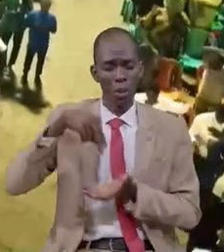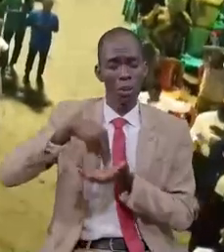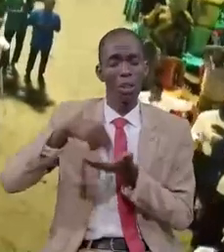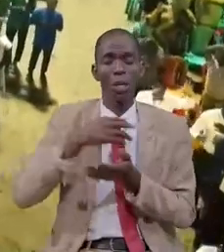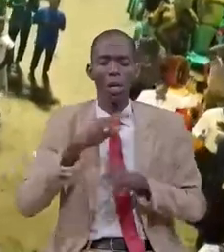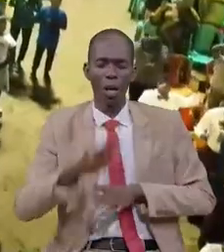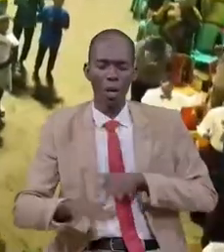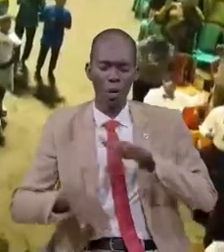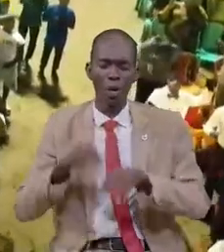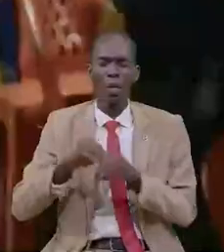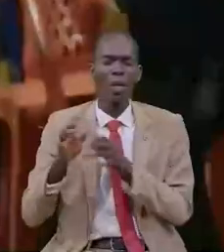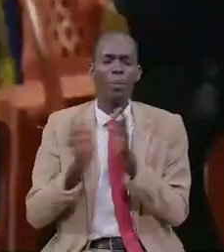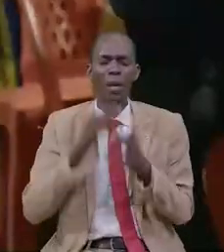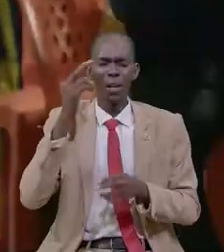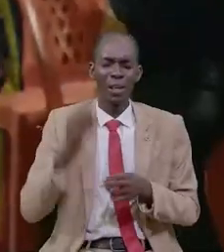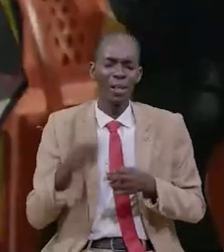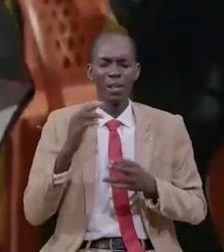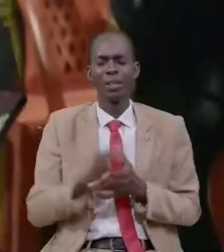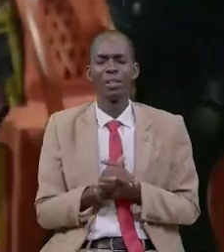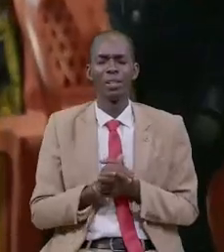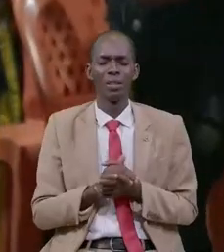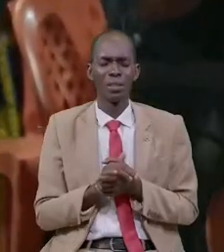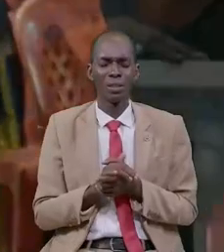au nom de Jésus.